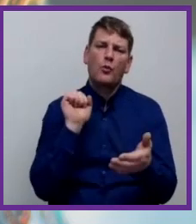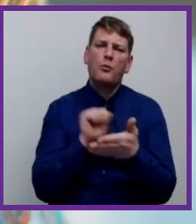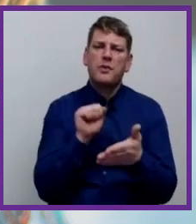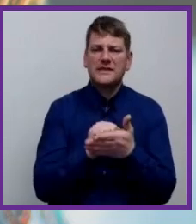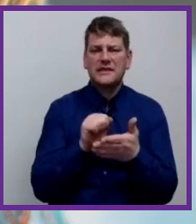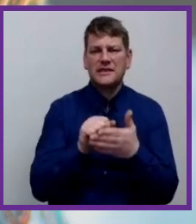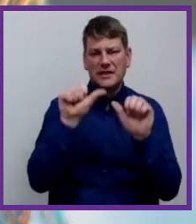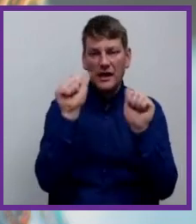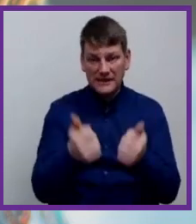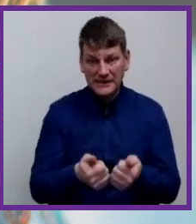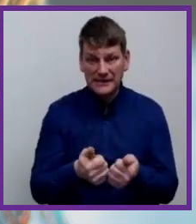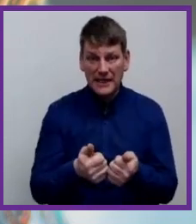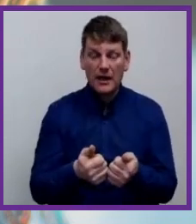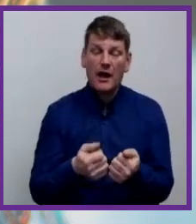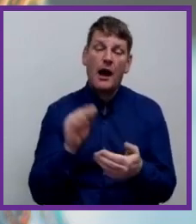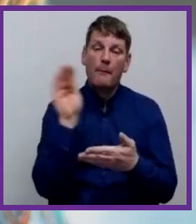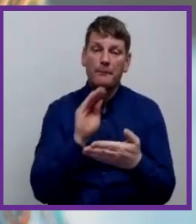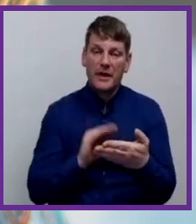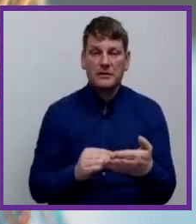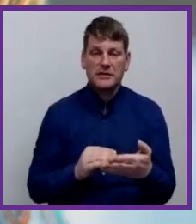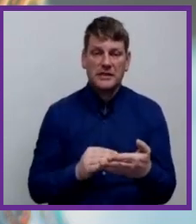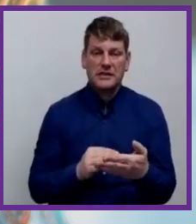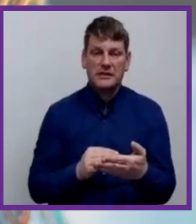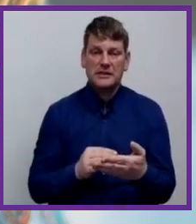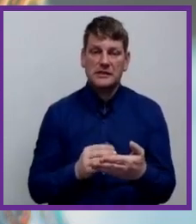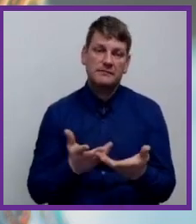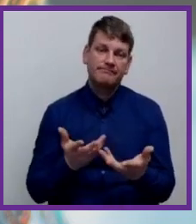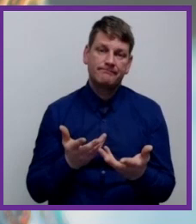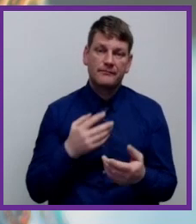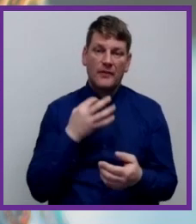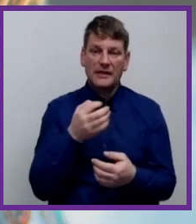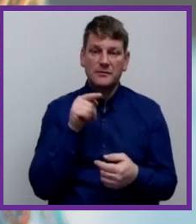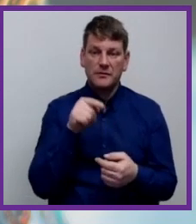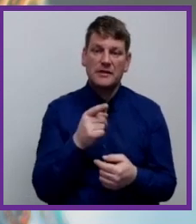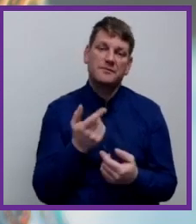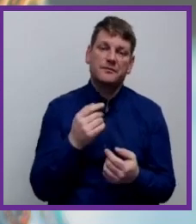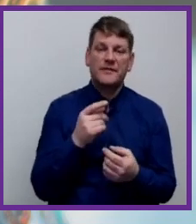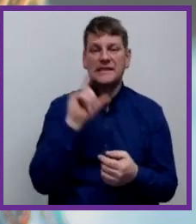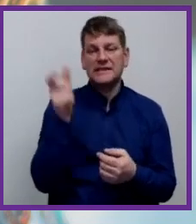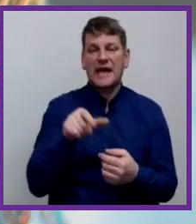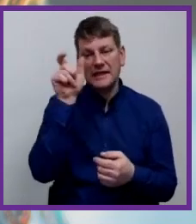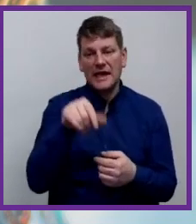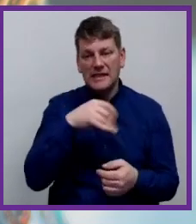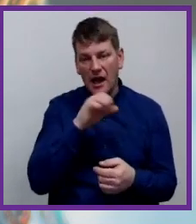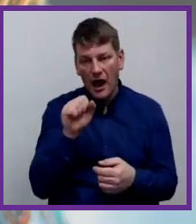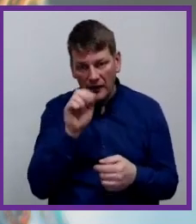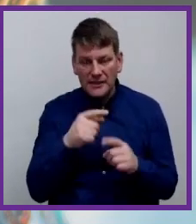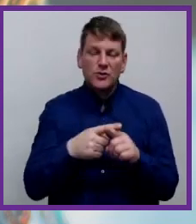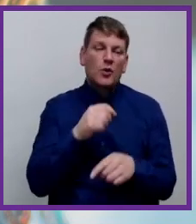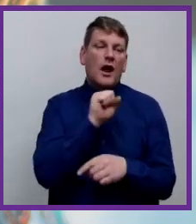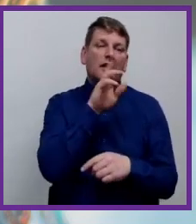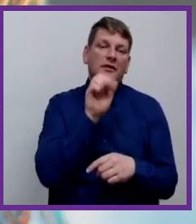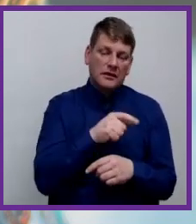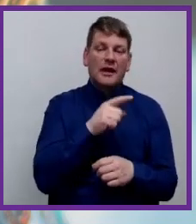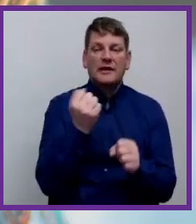publicistiskā manierē aprakstīts, nu, teiksim tā, dzēnieks Jānis un dzēniece Anna darīja to un